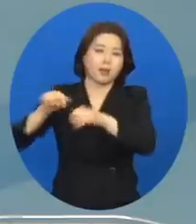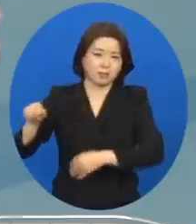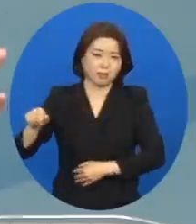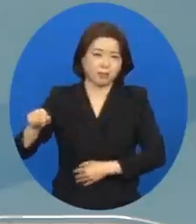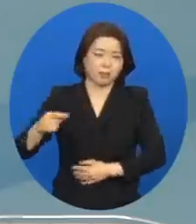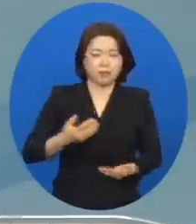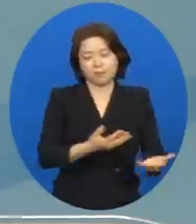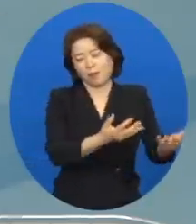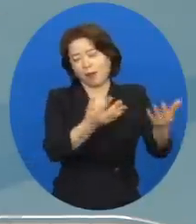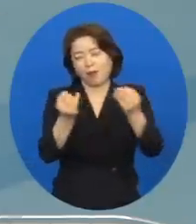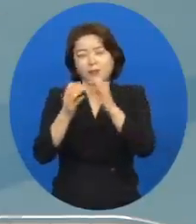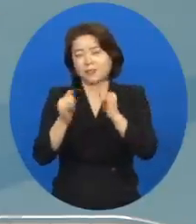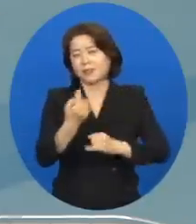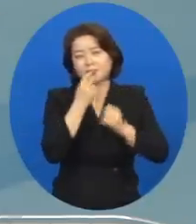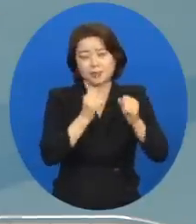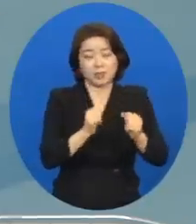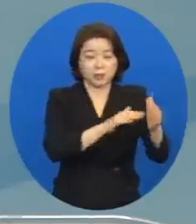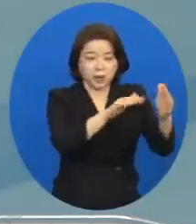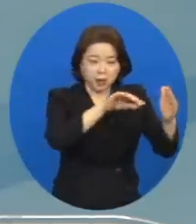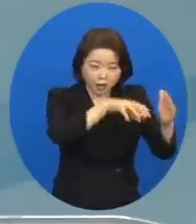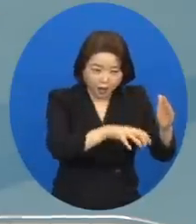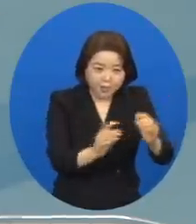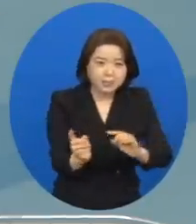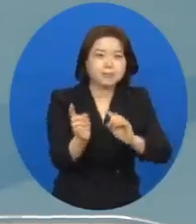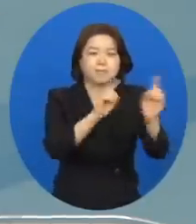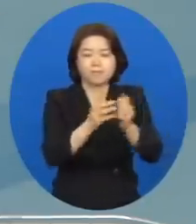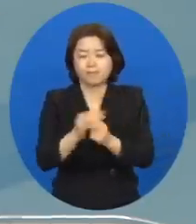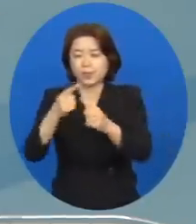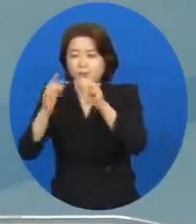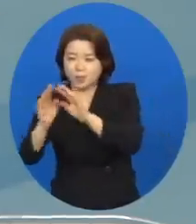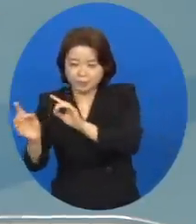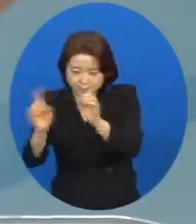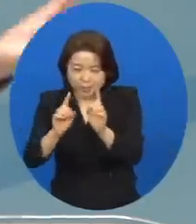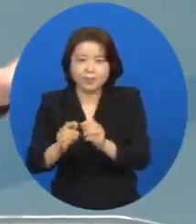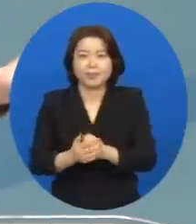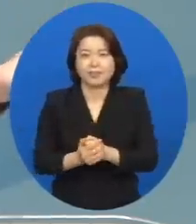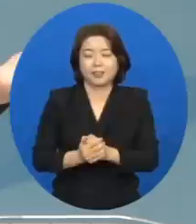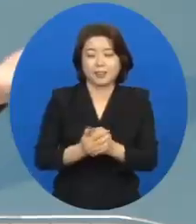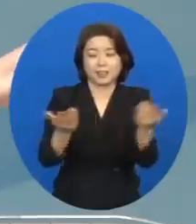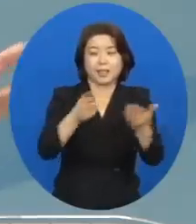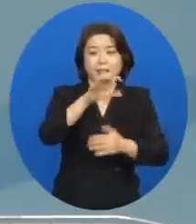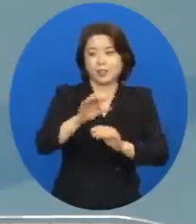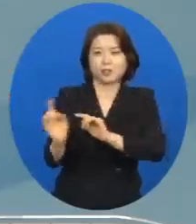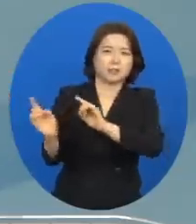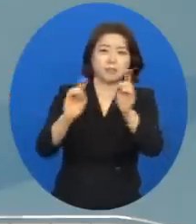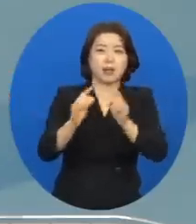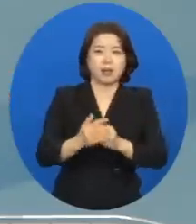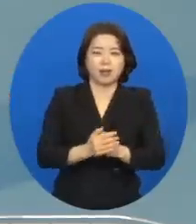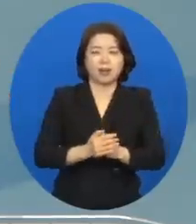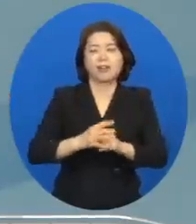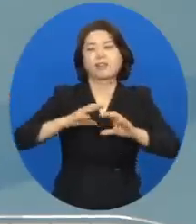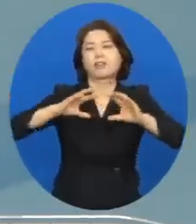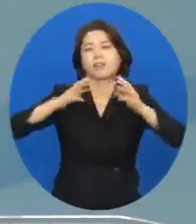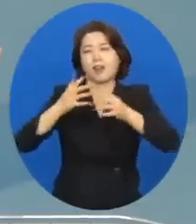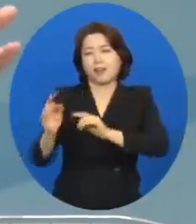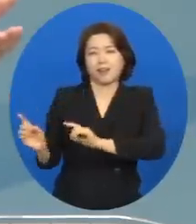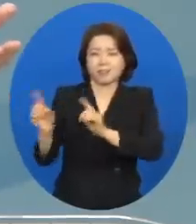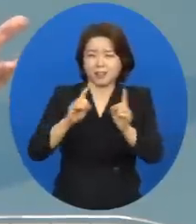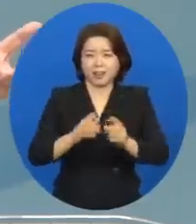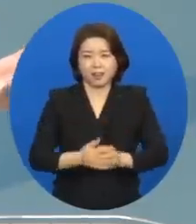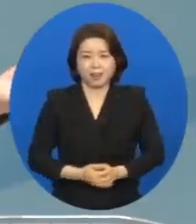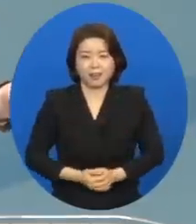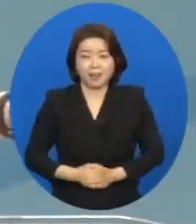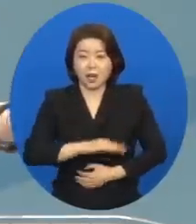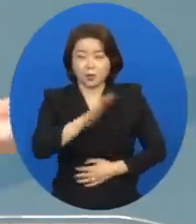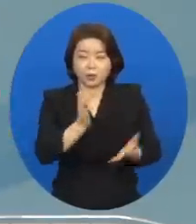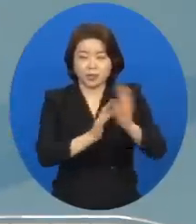수많은 사람이 살아요. 가정이 살고 교회가 살고 일터가 살고 나라가 삽니다. 우리 예수